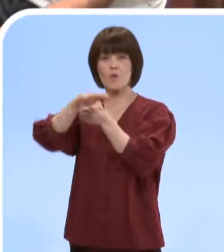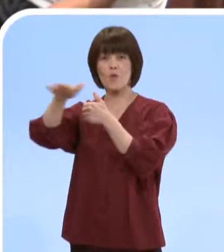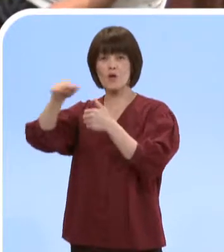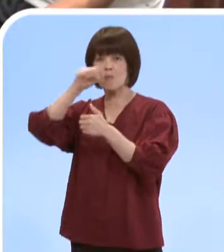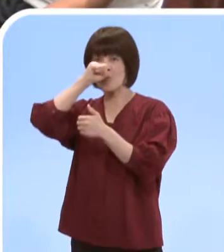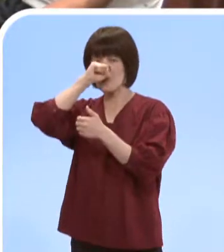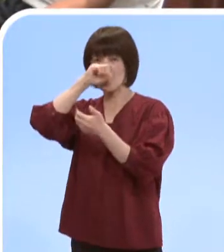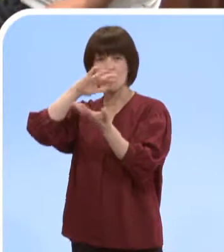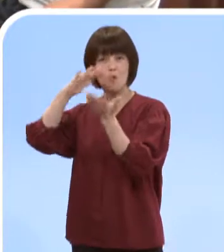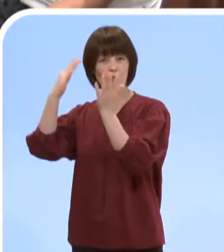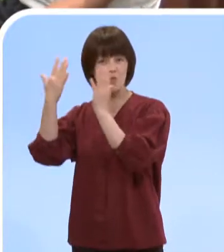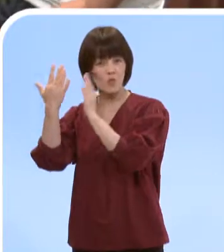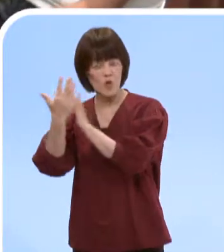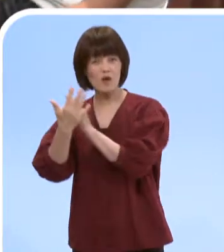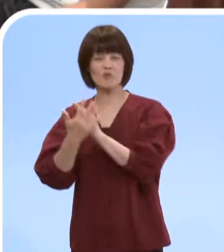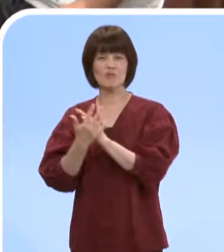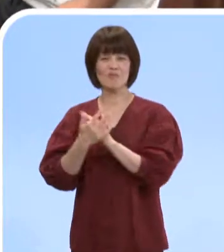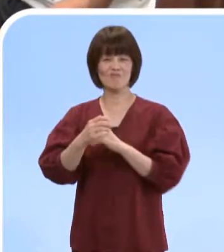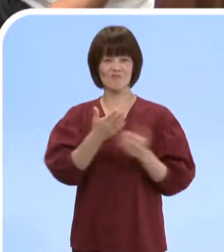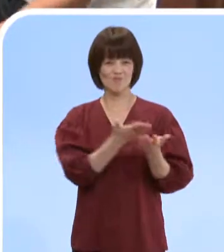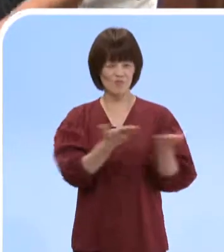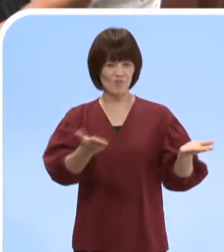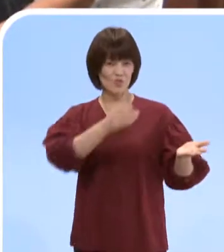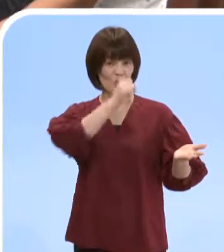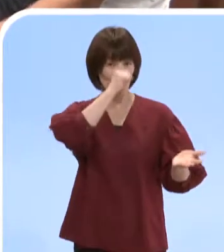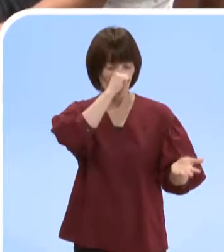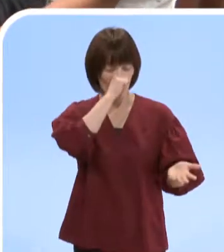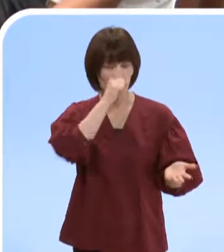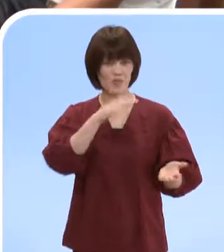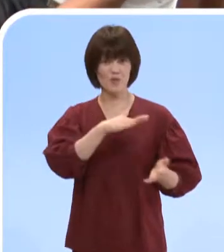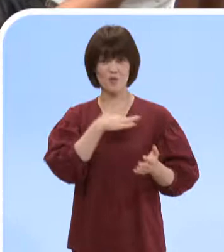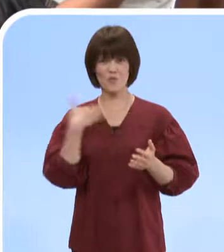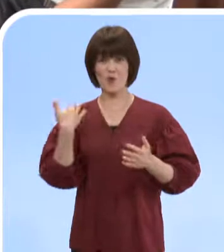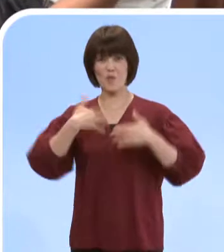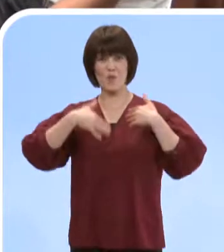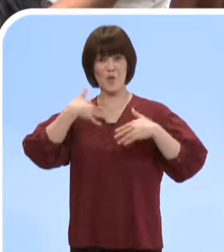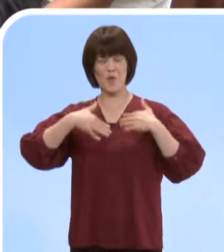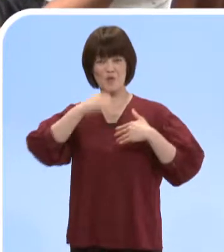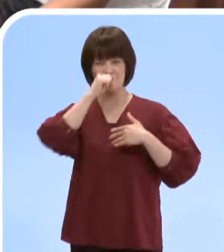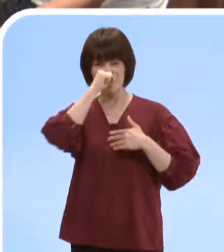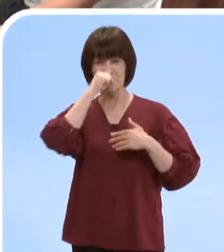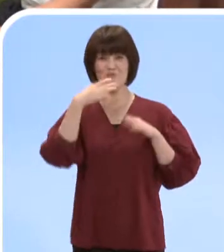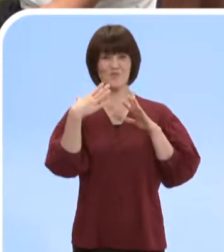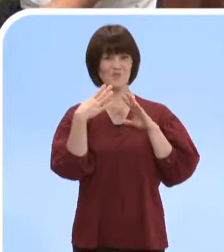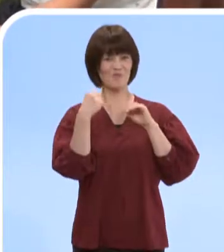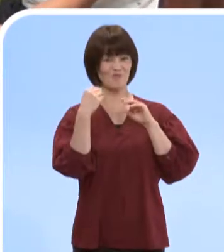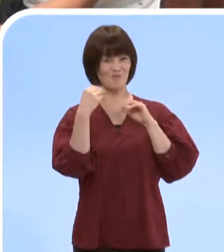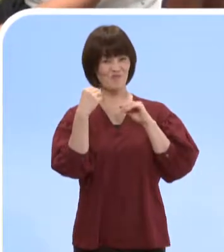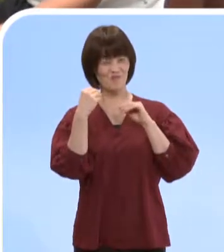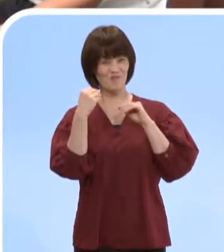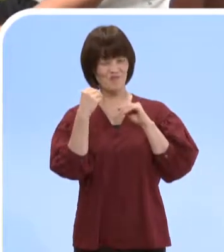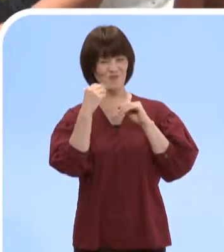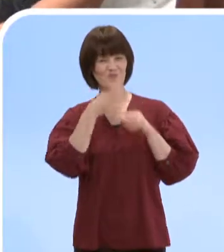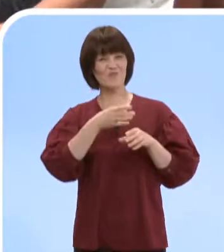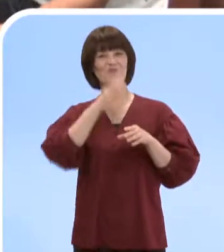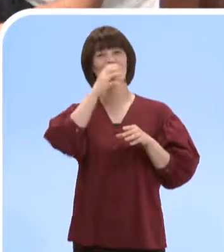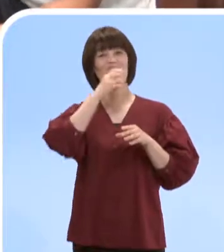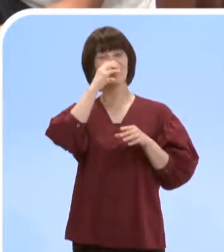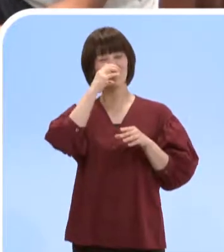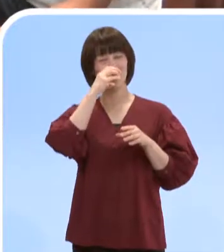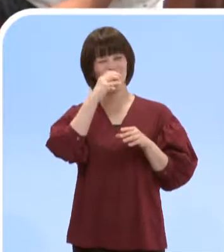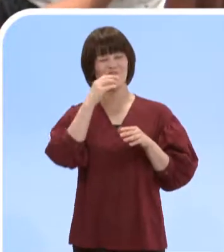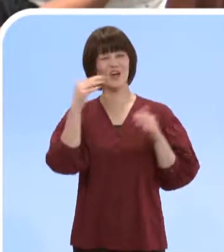こう機嫌よこうね回っていくように循環して、で私たちも機嫌よこうや